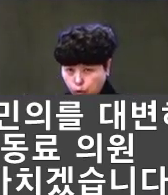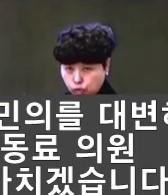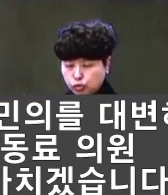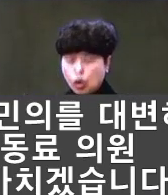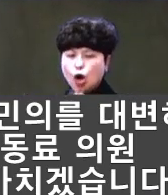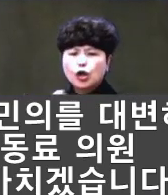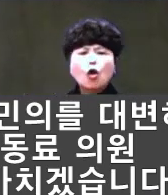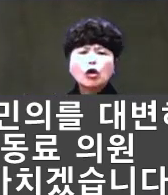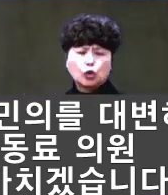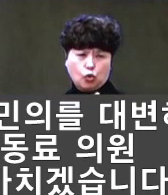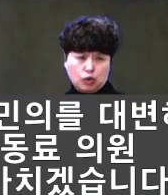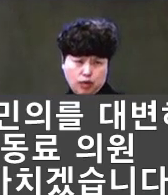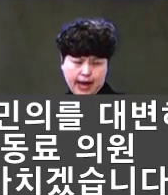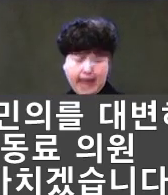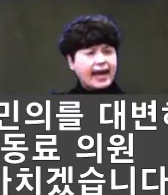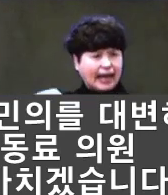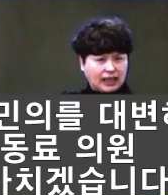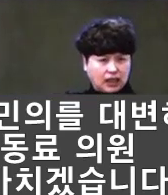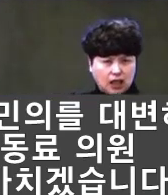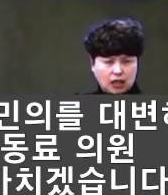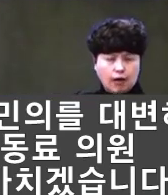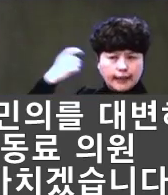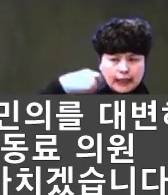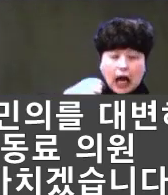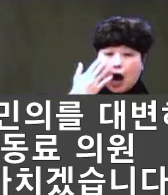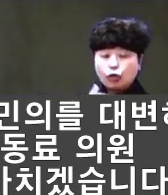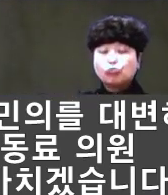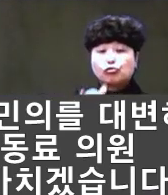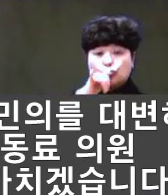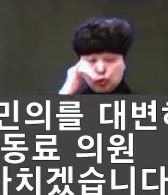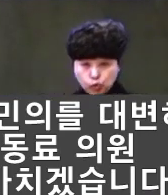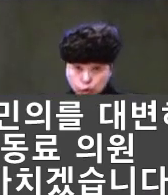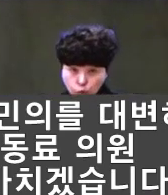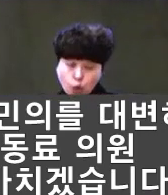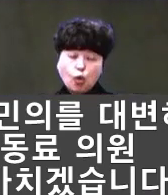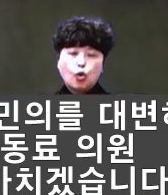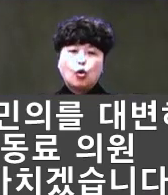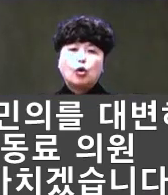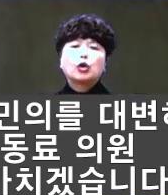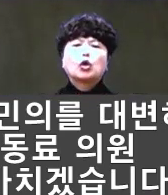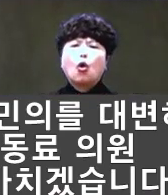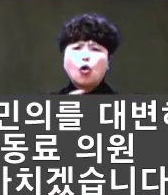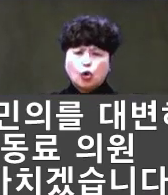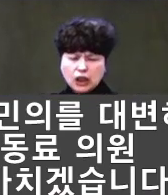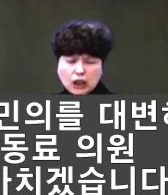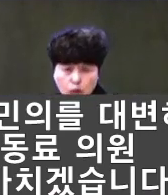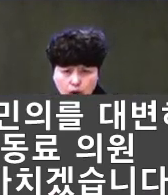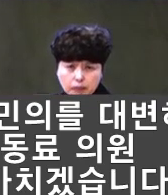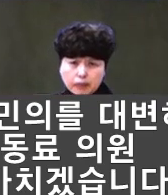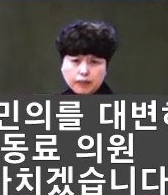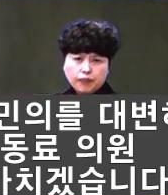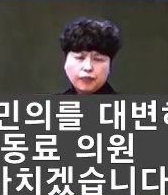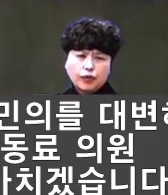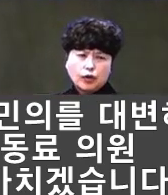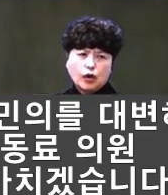경기도의회의 가치를 체감할 수 있도록 존경하는 선배 동료 의원